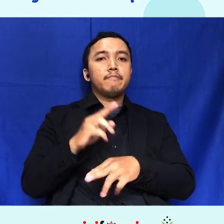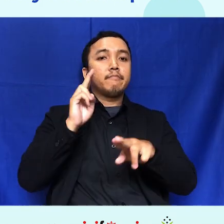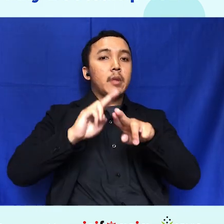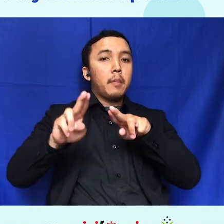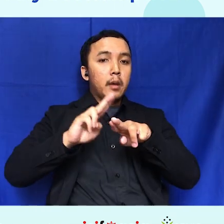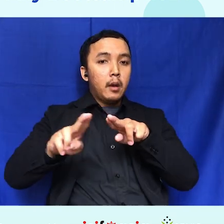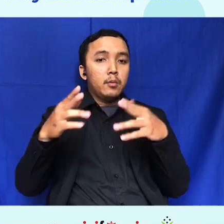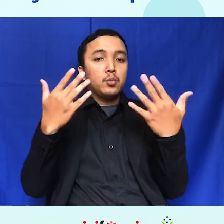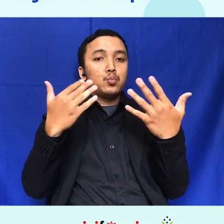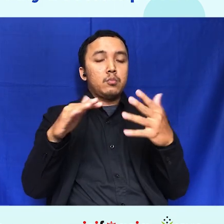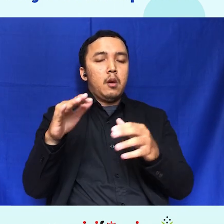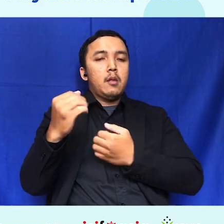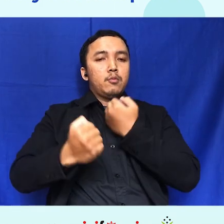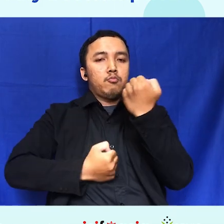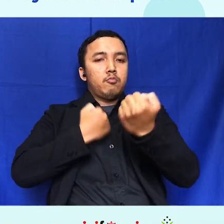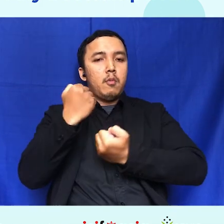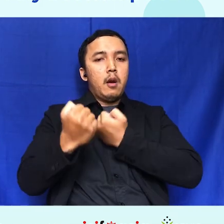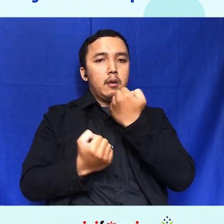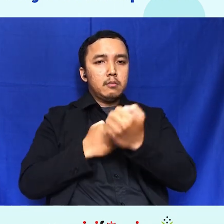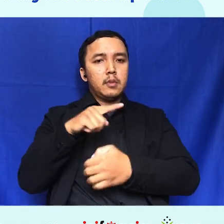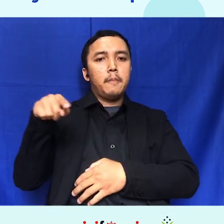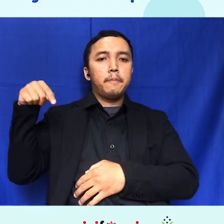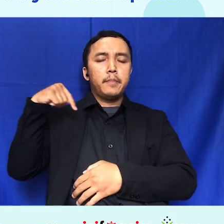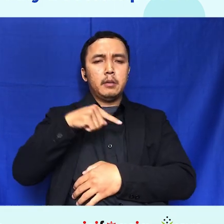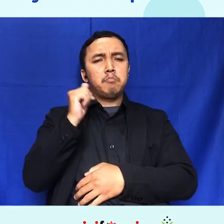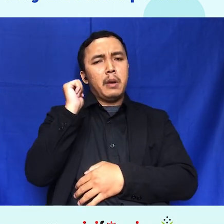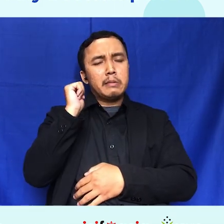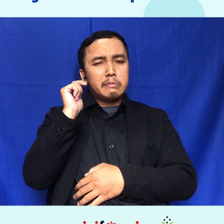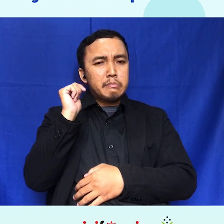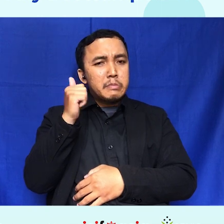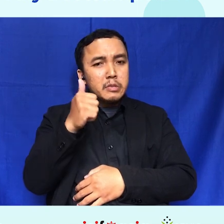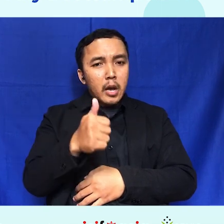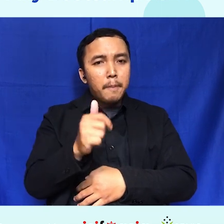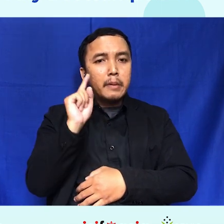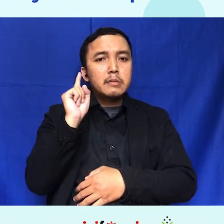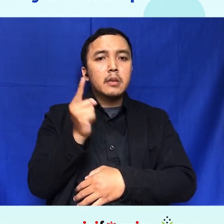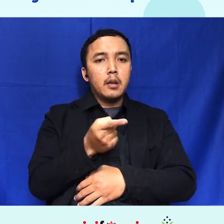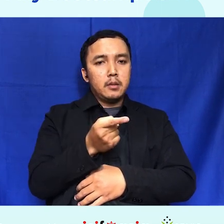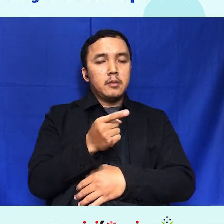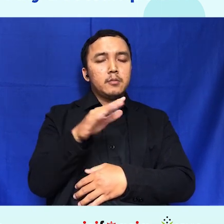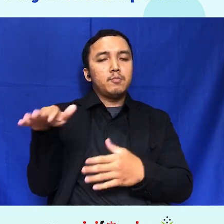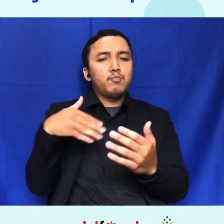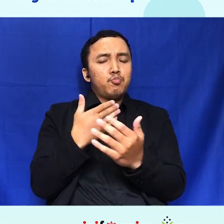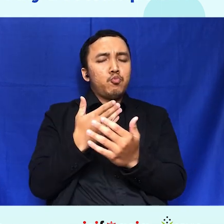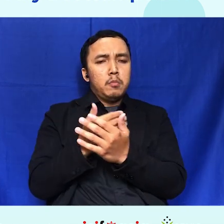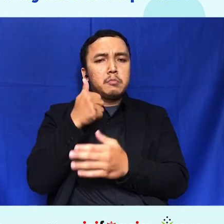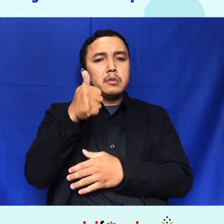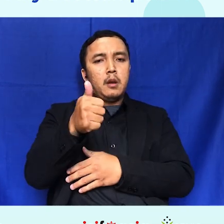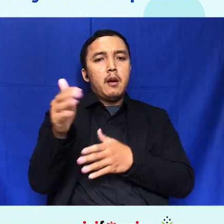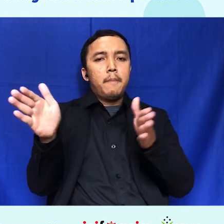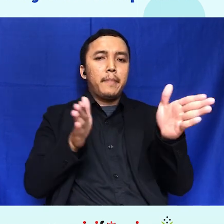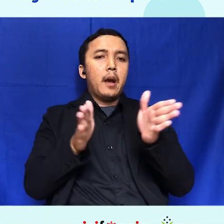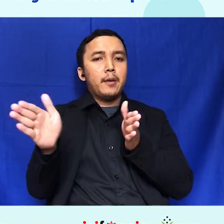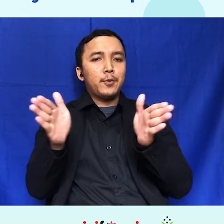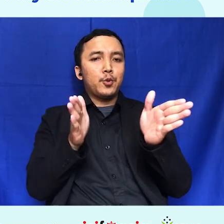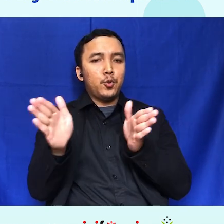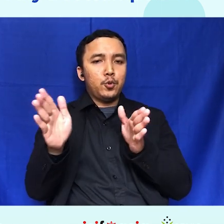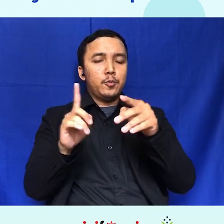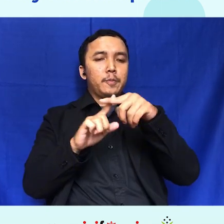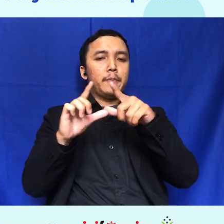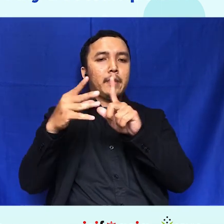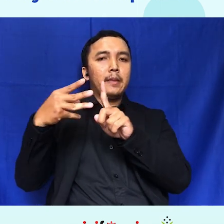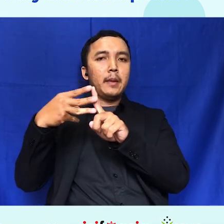Perbaikan yang kami lakukan memastikan bahwa list materi bisa dinavigasikan dengan tab key